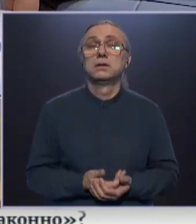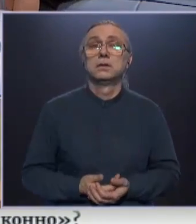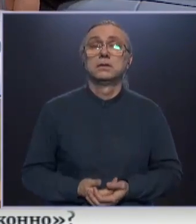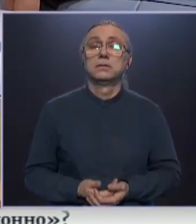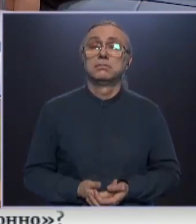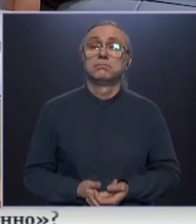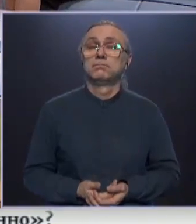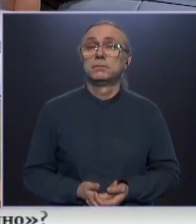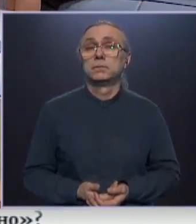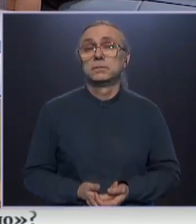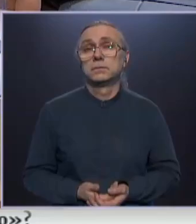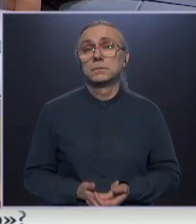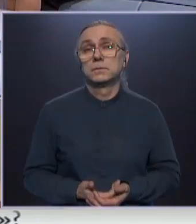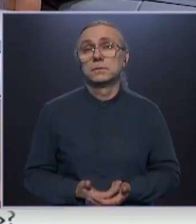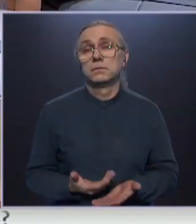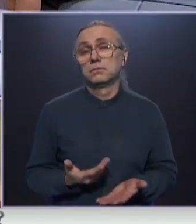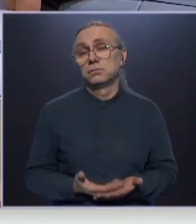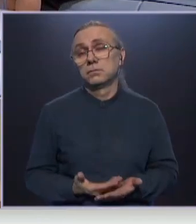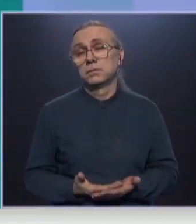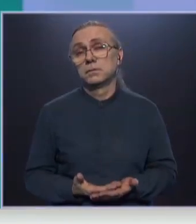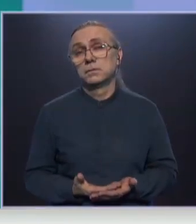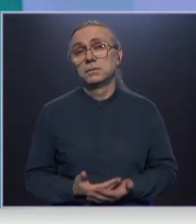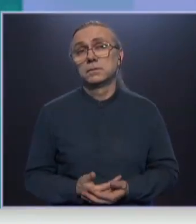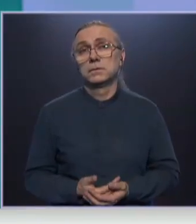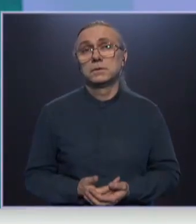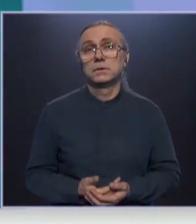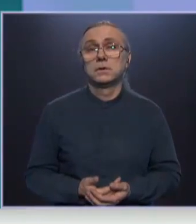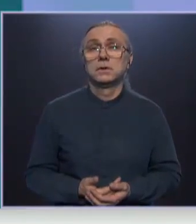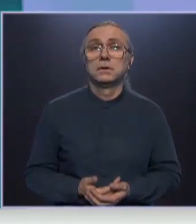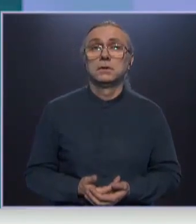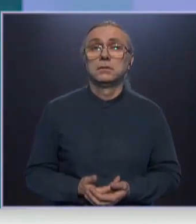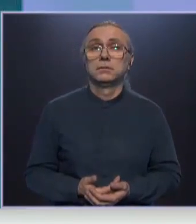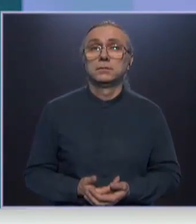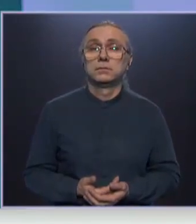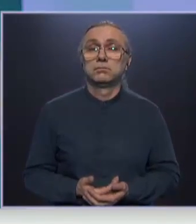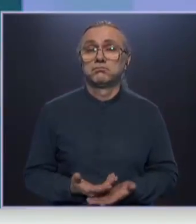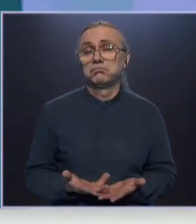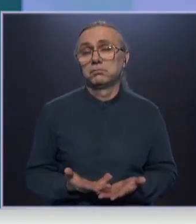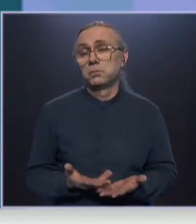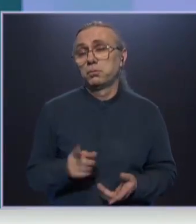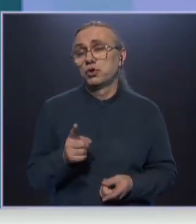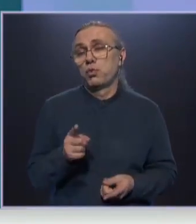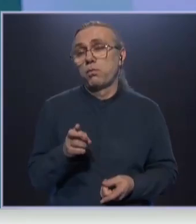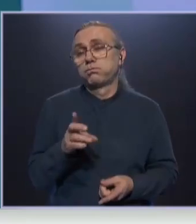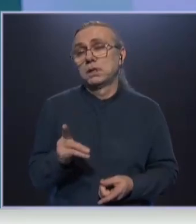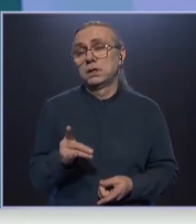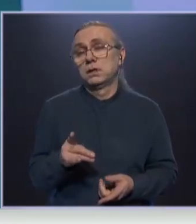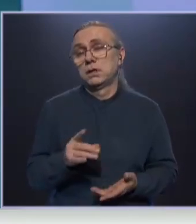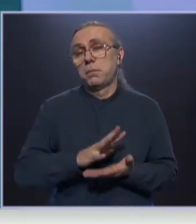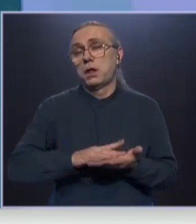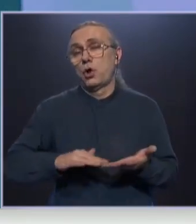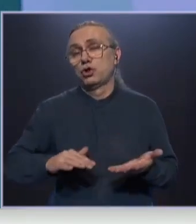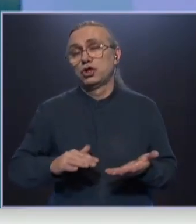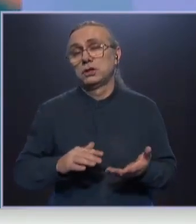и, в общем-то, сосиски по субботним и воскресным дням, ну, а почему бы и не продолжить